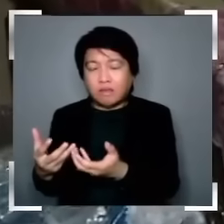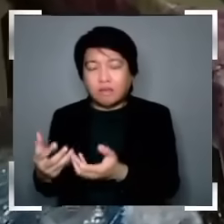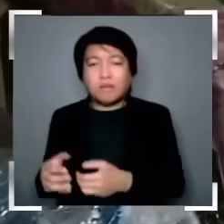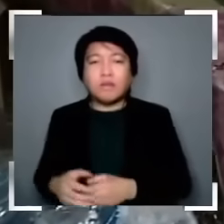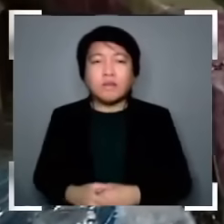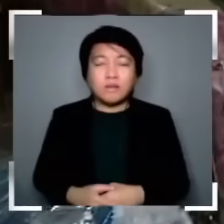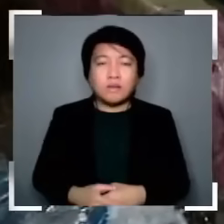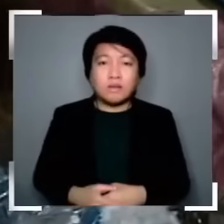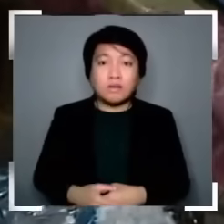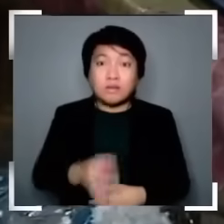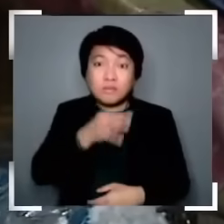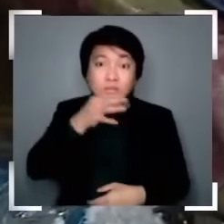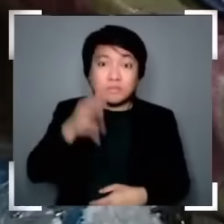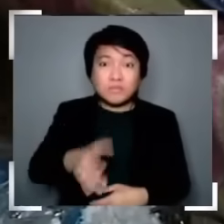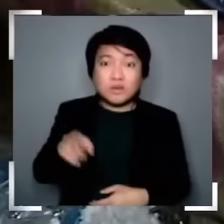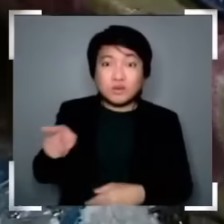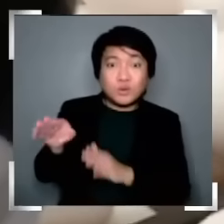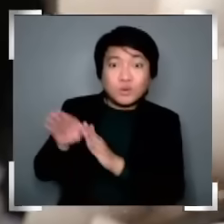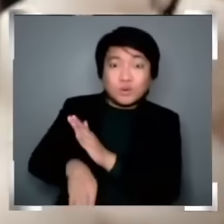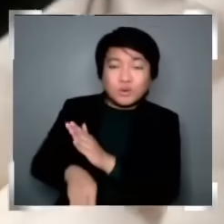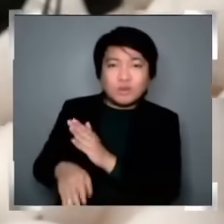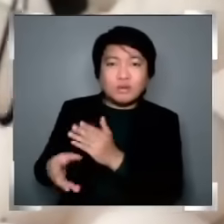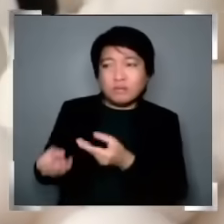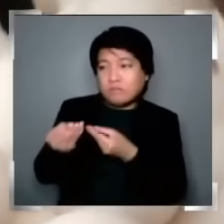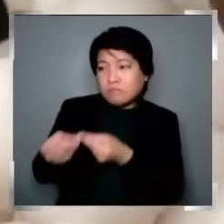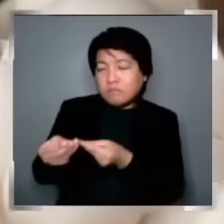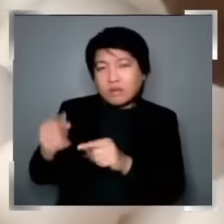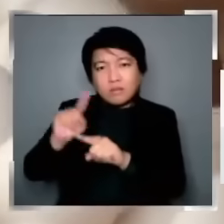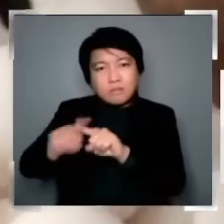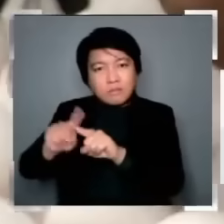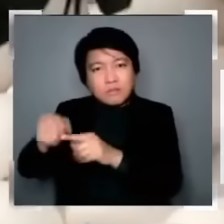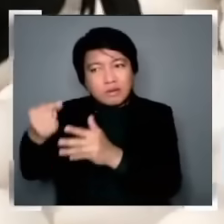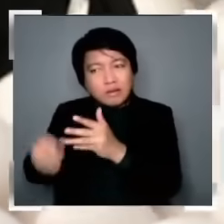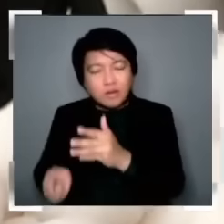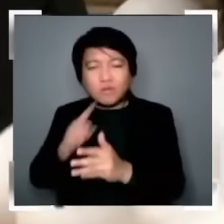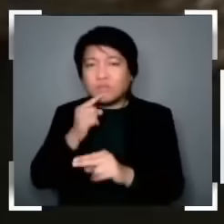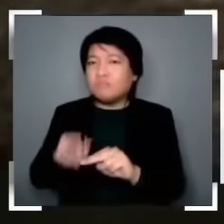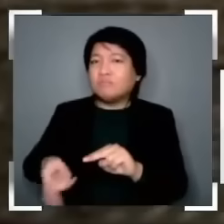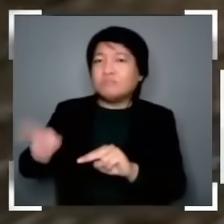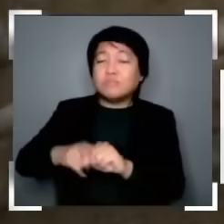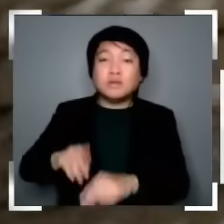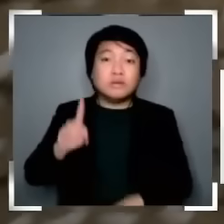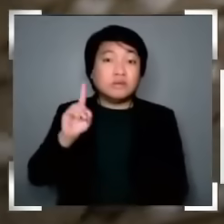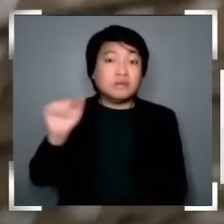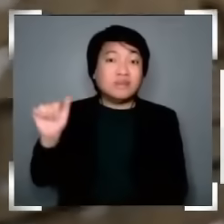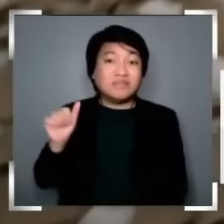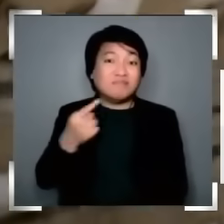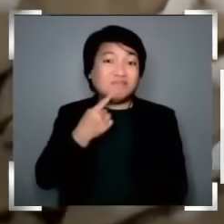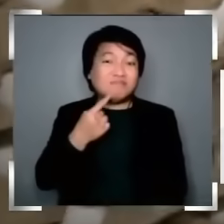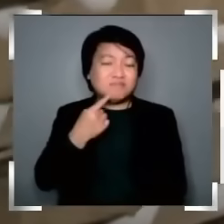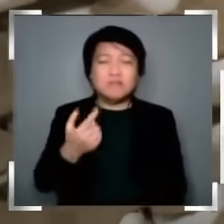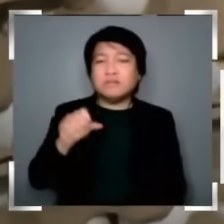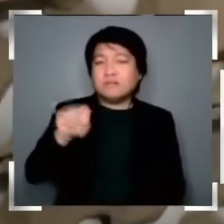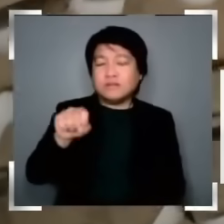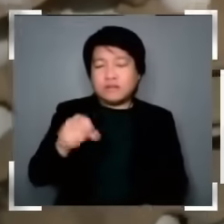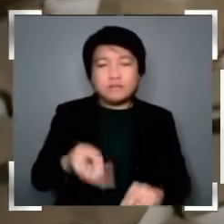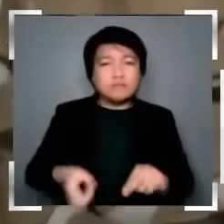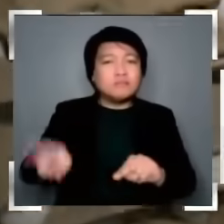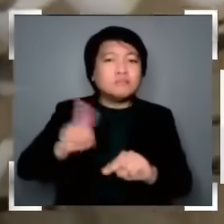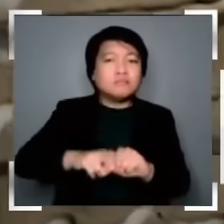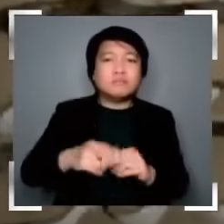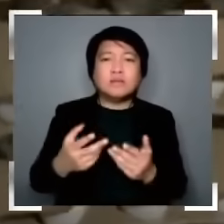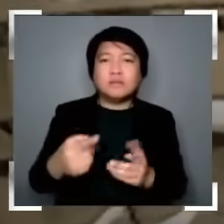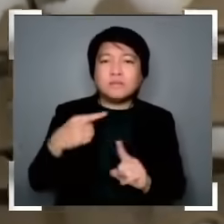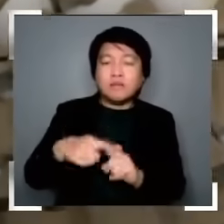pagka Christmas season, tataas at tataas sila eh. Ayon naman sa DA, talagang tumataas ang demand pero humahabol na rin ang supply. Ngayon